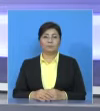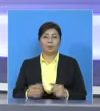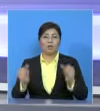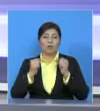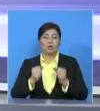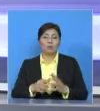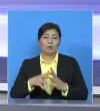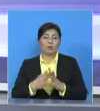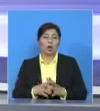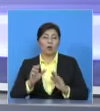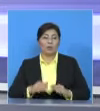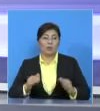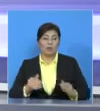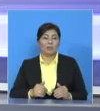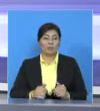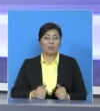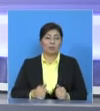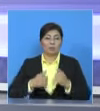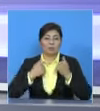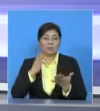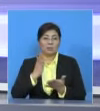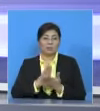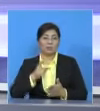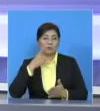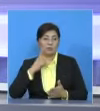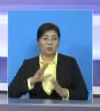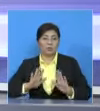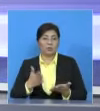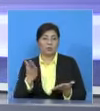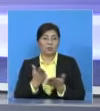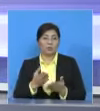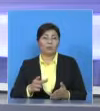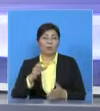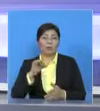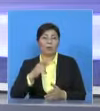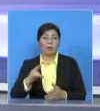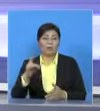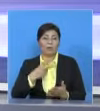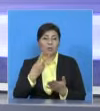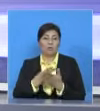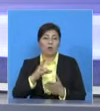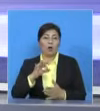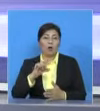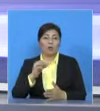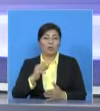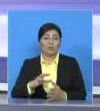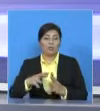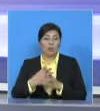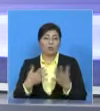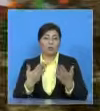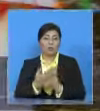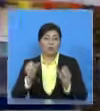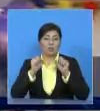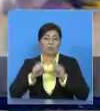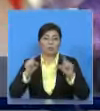баласының спортқа ауыл баласының да таласы бар. Ол үшін қолайлы жағдай болуы керек. Байғанин ауданына қарасты Қораши ауылында жаңа спорт